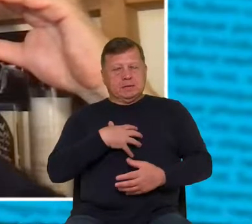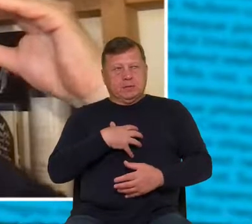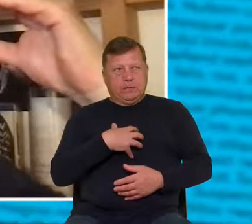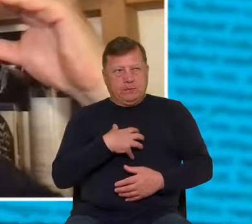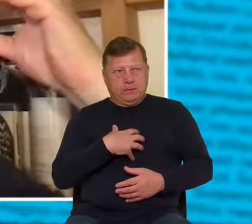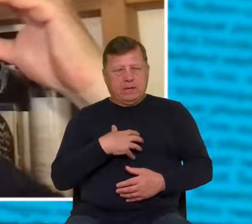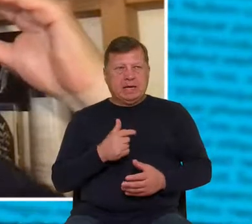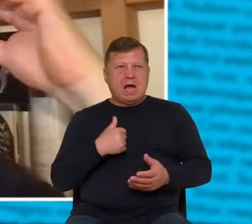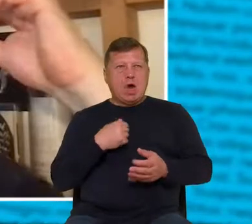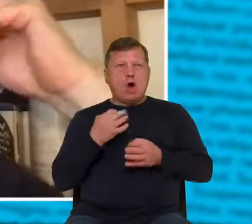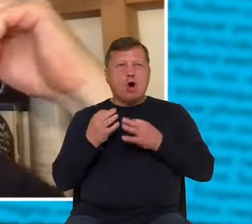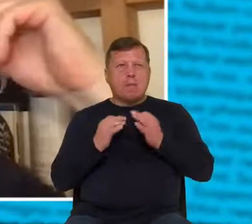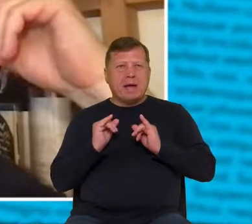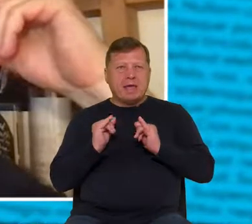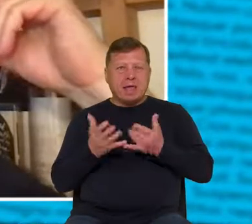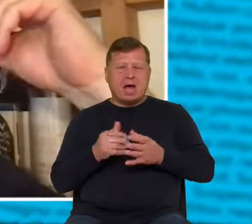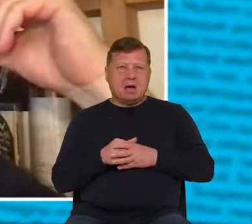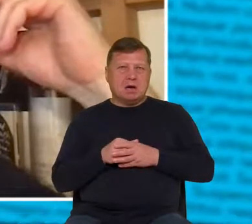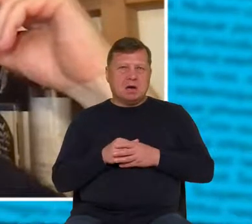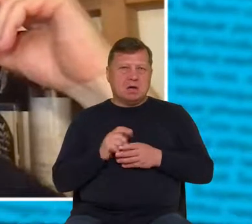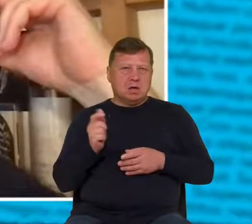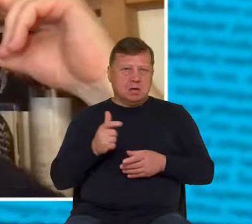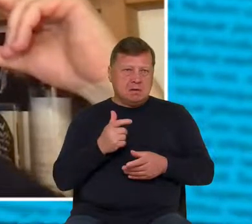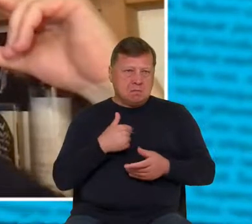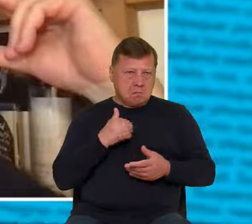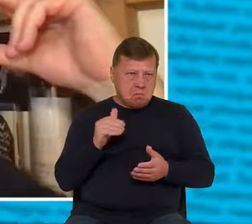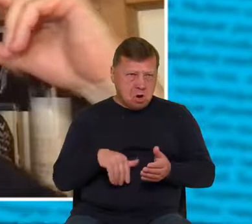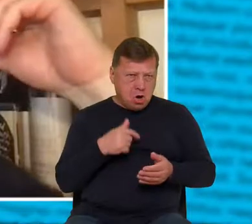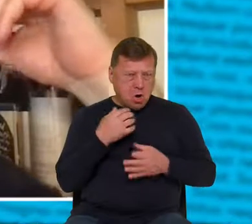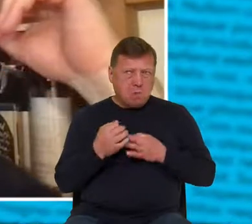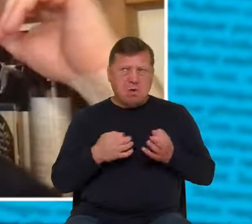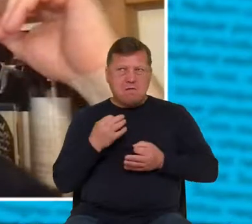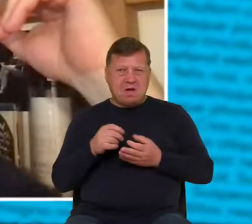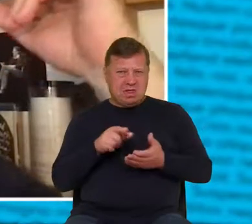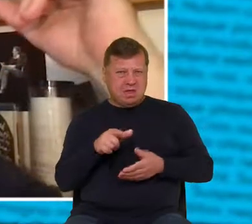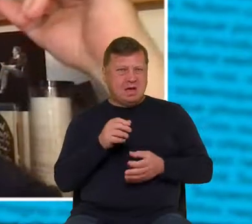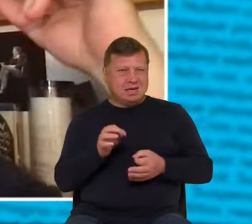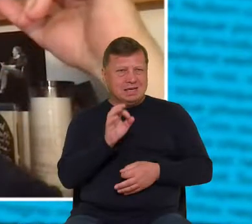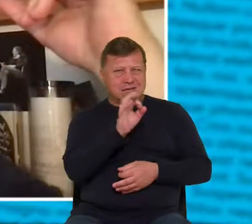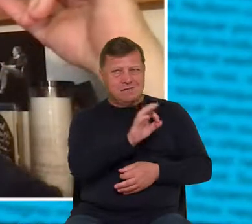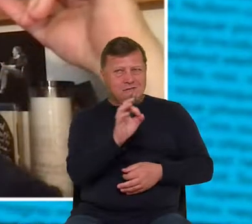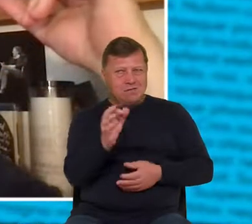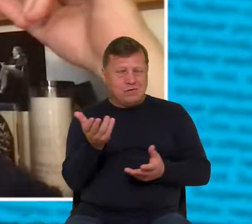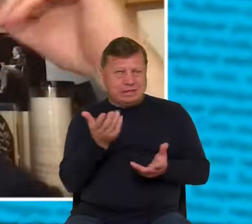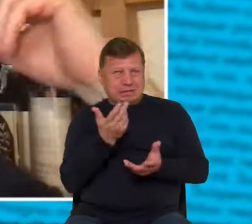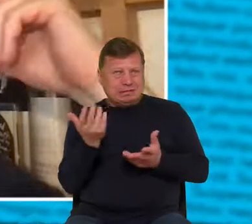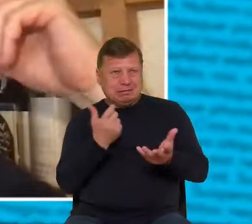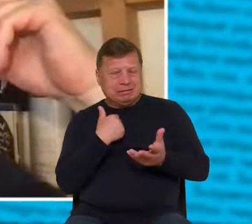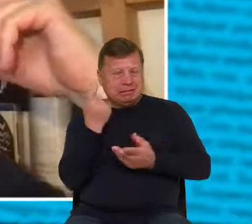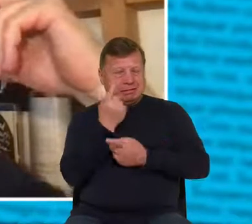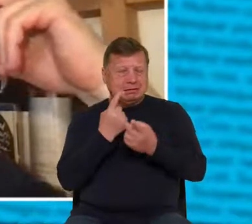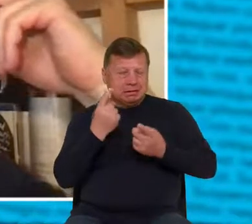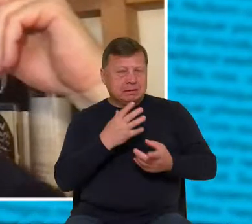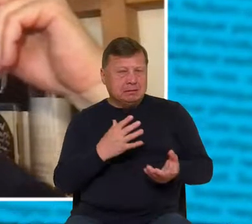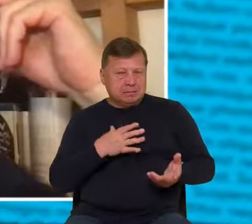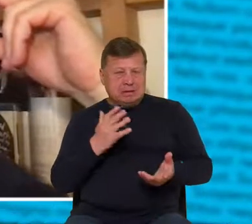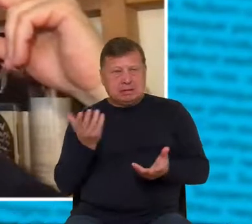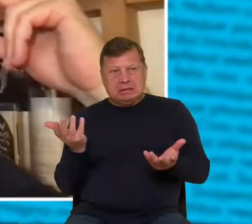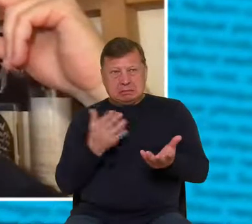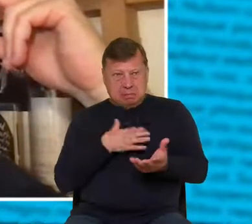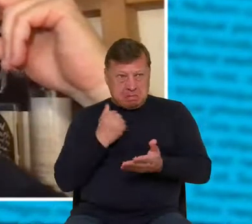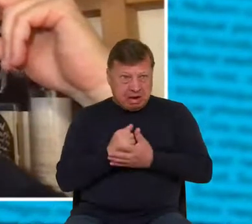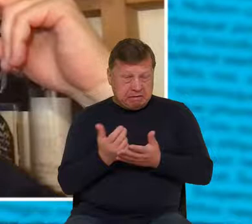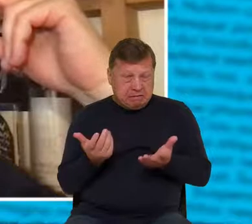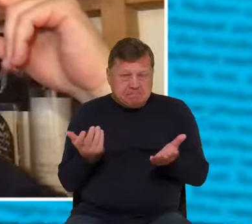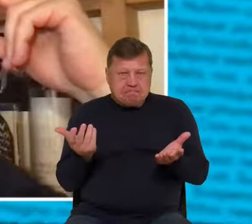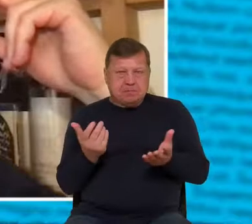jak opowiedzieć tą historię, czemu mam ją opowiadać, czy mam prawo do opowiadania tej historii. Natomiast koniec końców wydaje